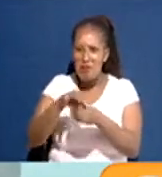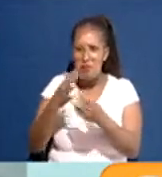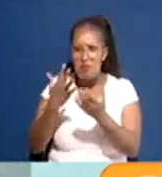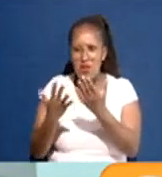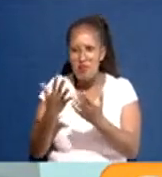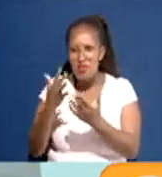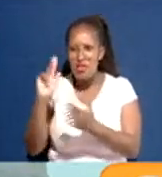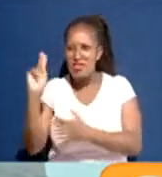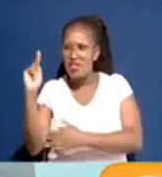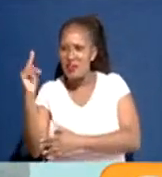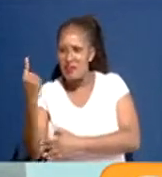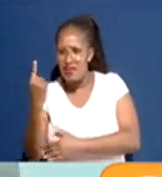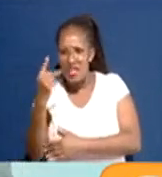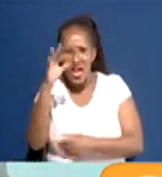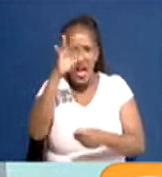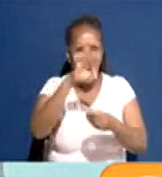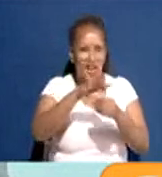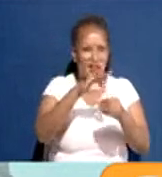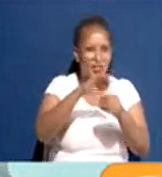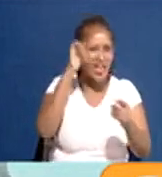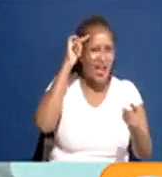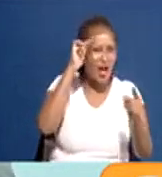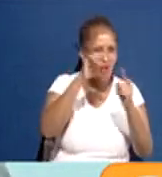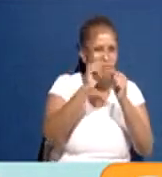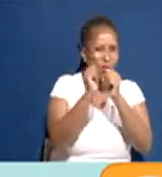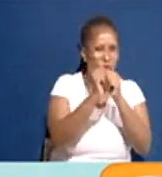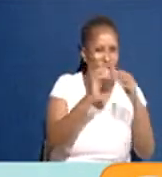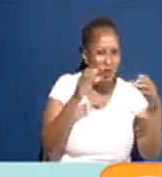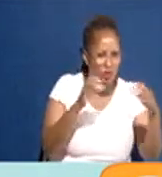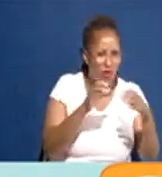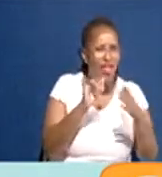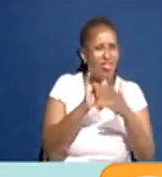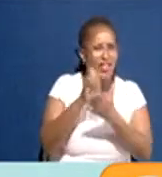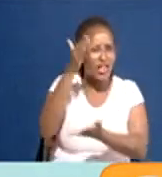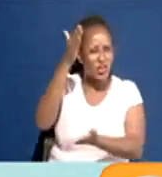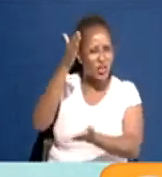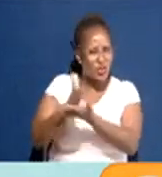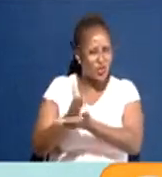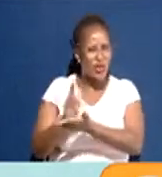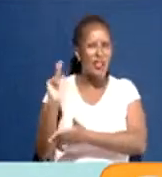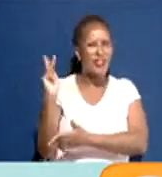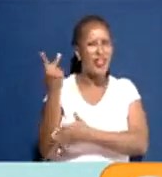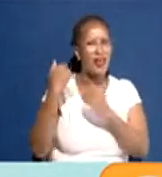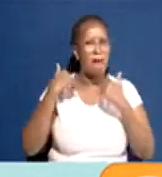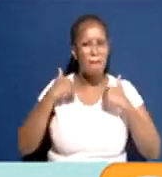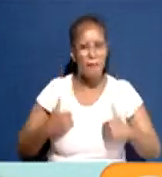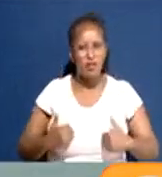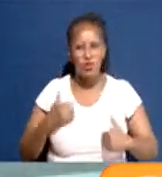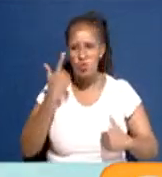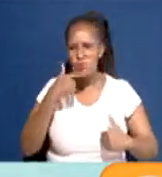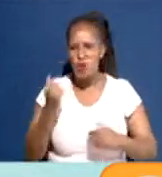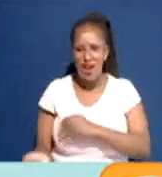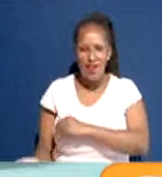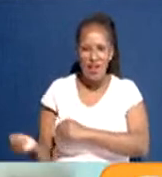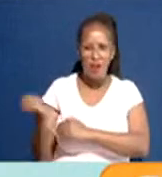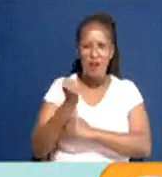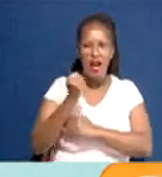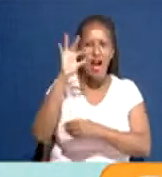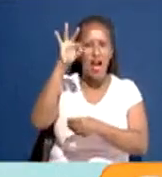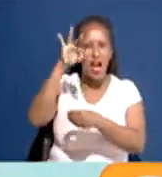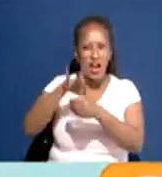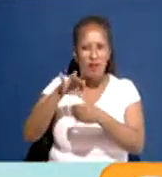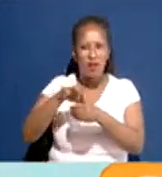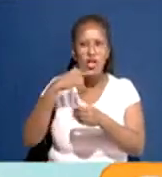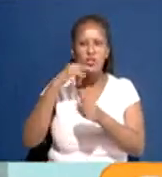akapigia Azimio, huyo ni Mkenya mzalendo mwenye amesimama na kuenda kupiga kura ili tuwe